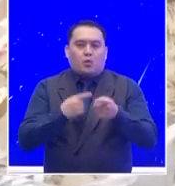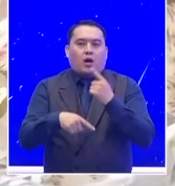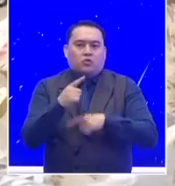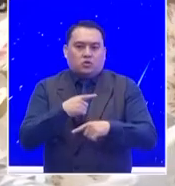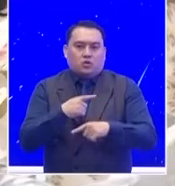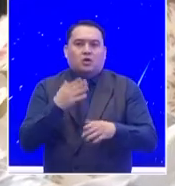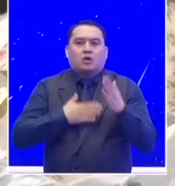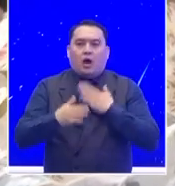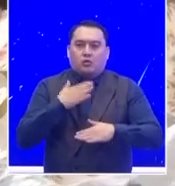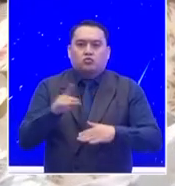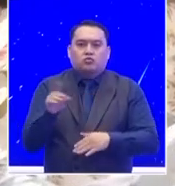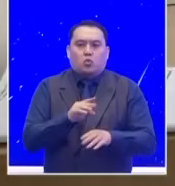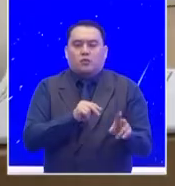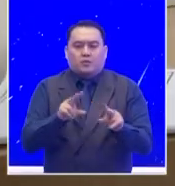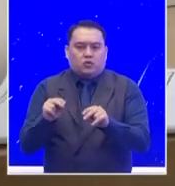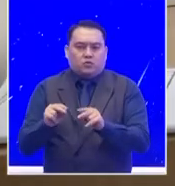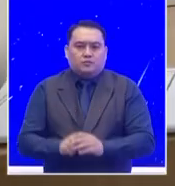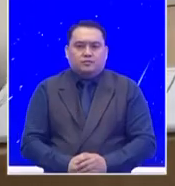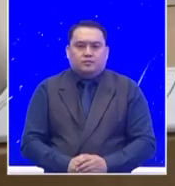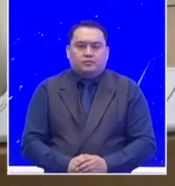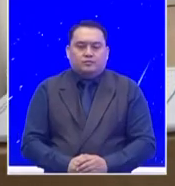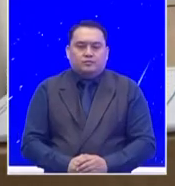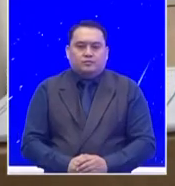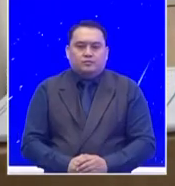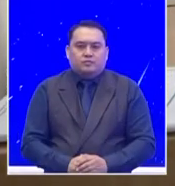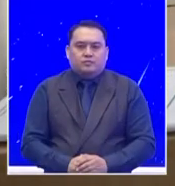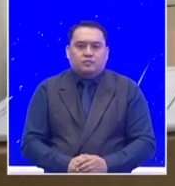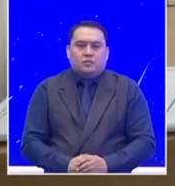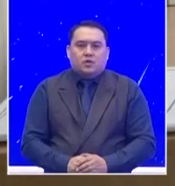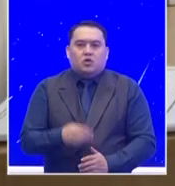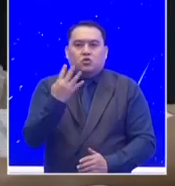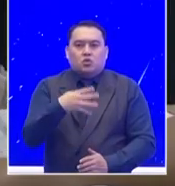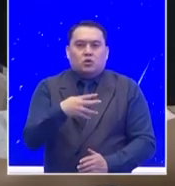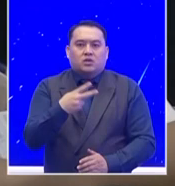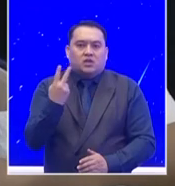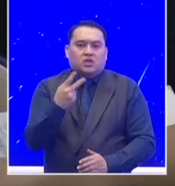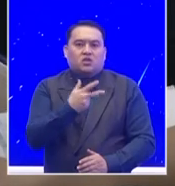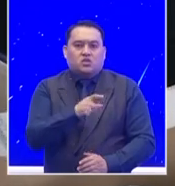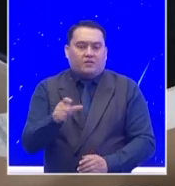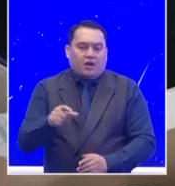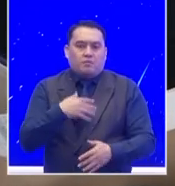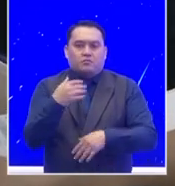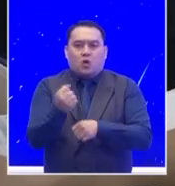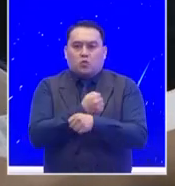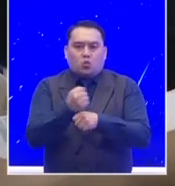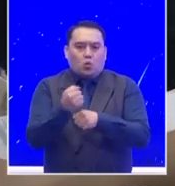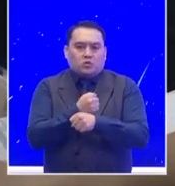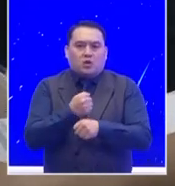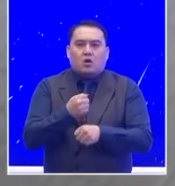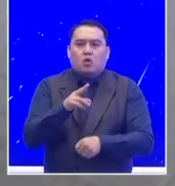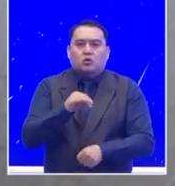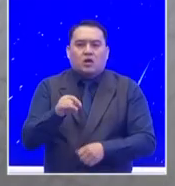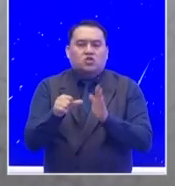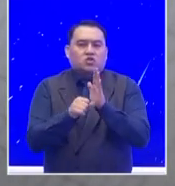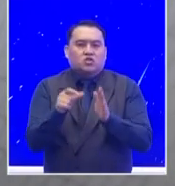супругой очень рады, что все обошлось. Отметим, в стационарах страны находятся 43 пострадавших в результате беспорядков в Курдайском районе. Из